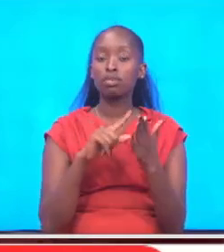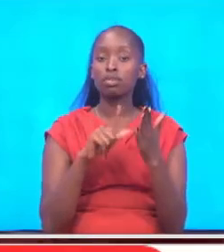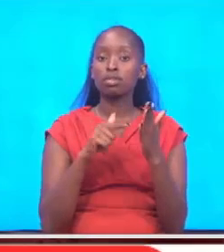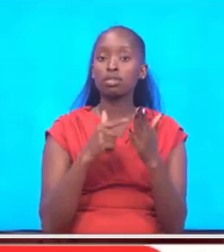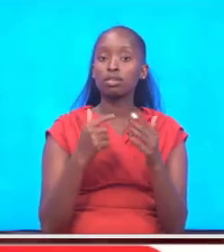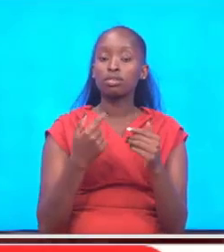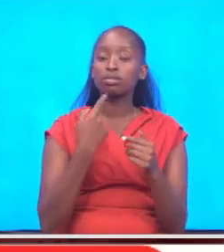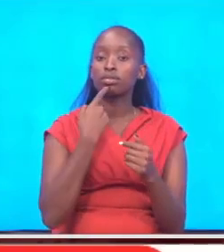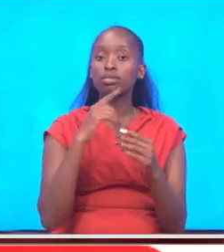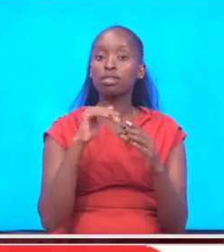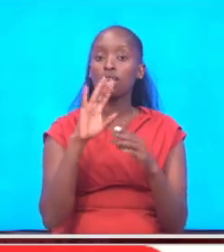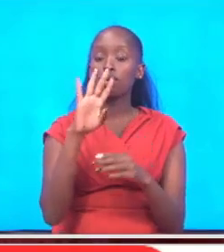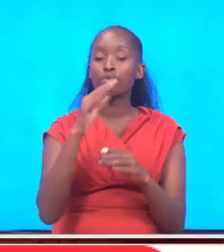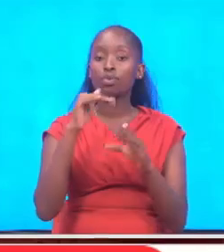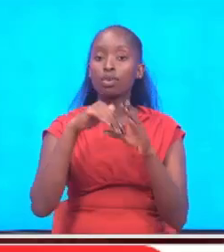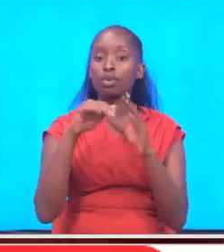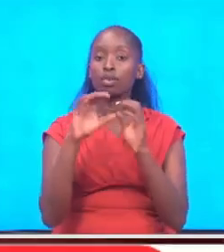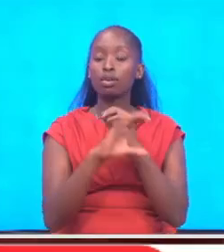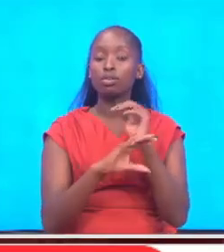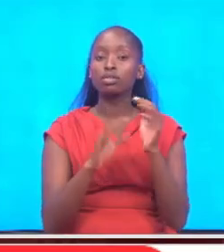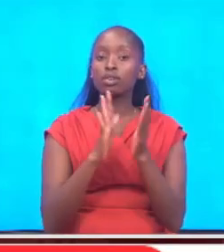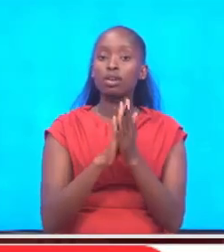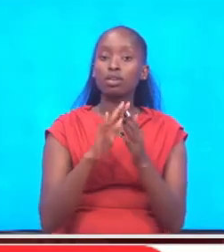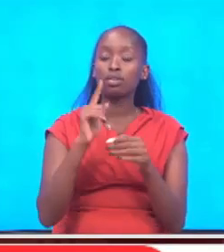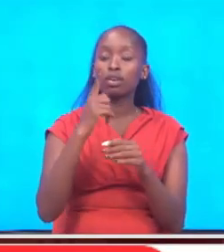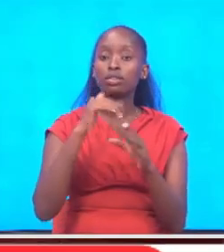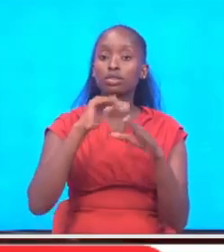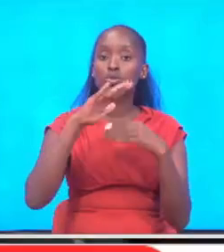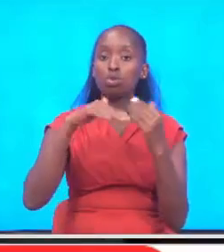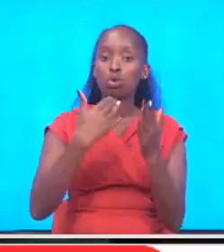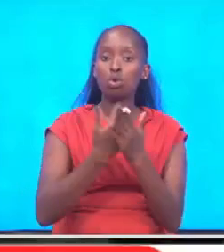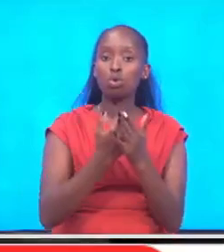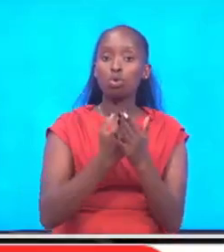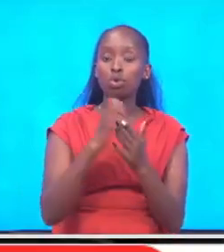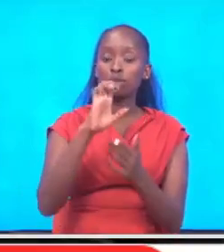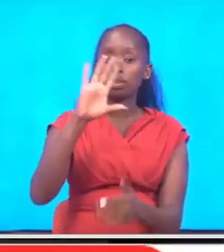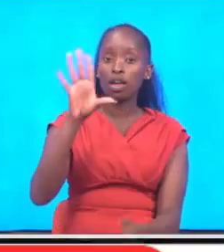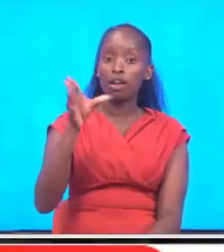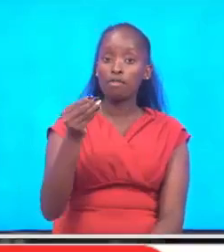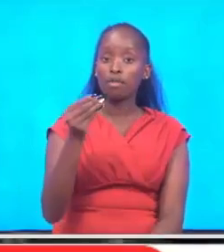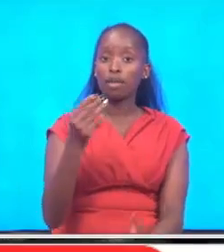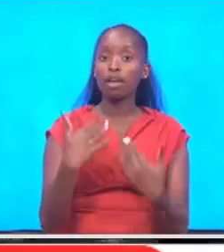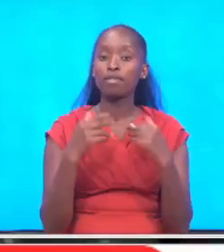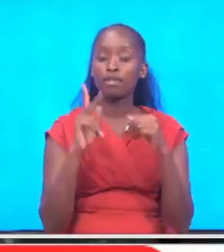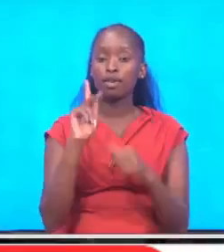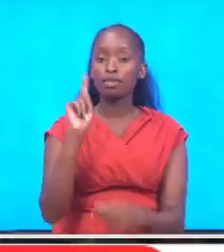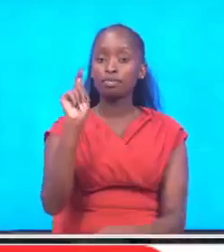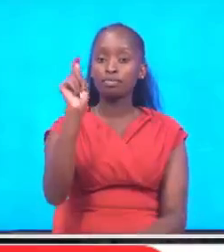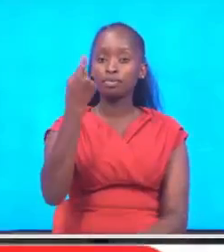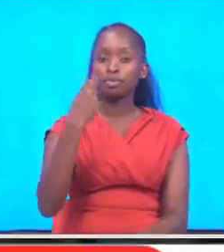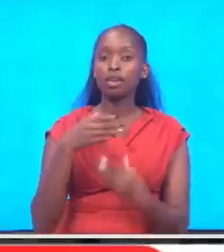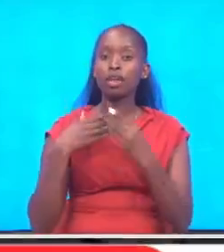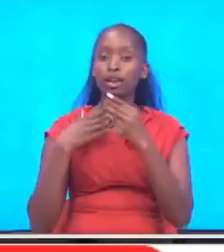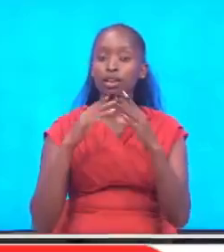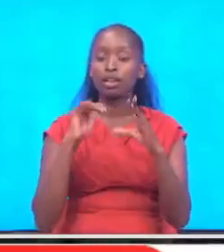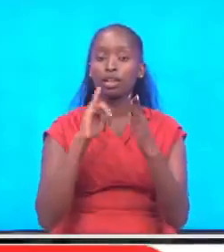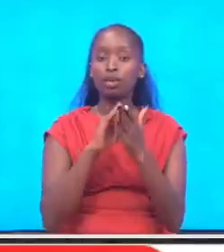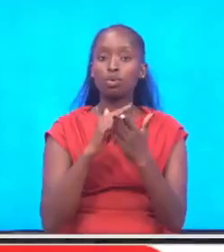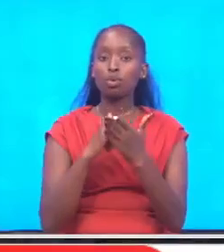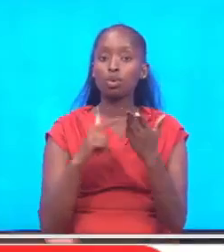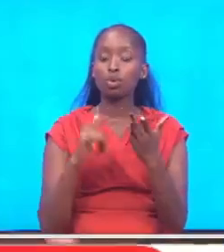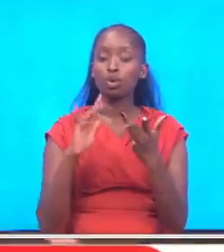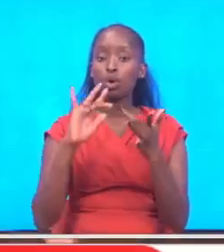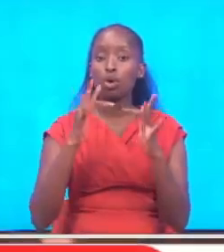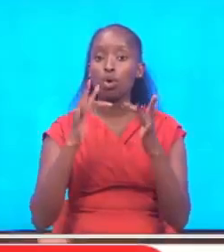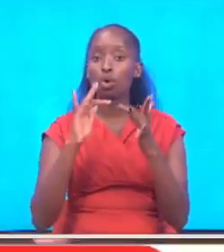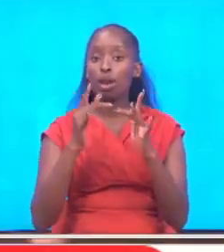barani Afrika na la kwanza Afrika Mashariki katika visa vya uhalifu. Kenya inaongoza bara Afrika kwa uhalifu wa kimtandao kwa alama